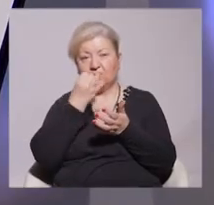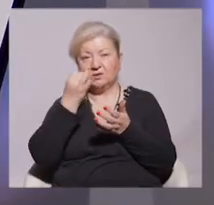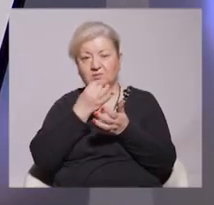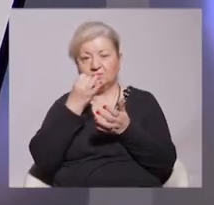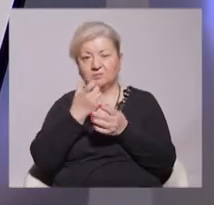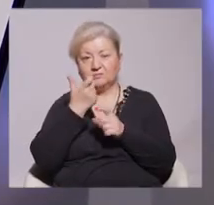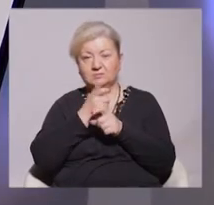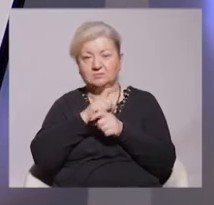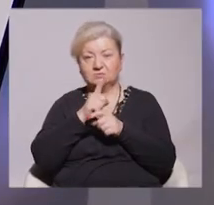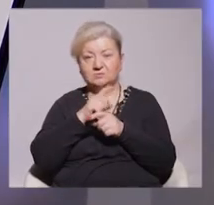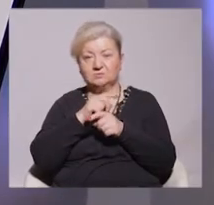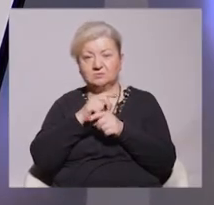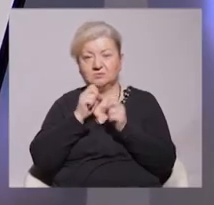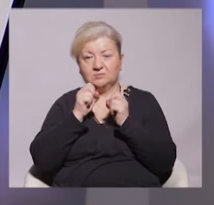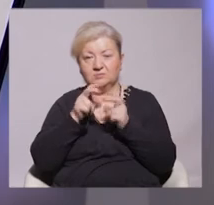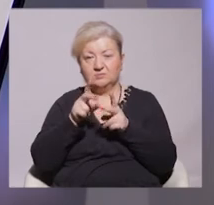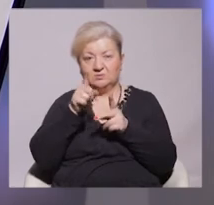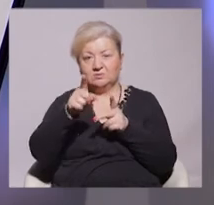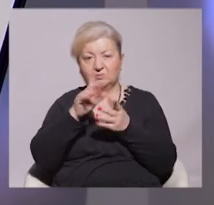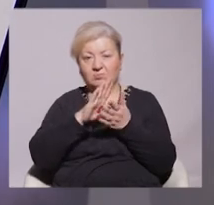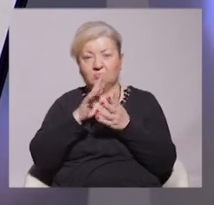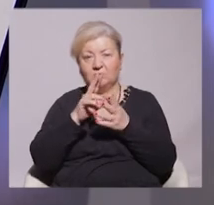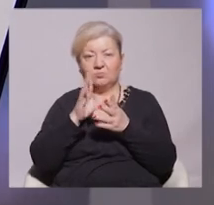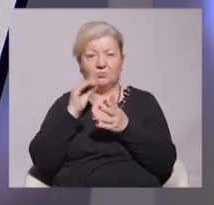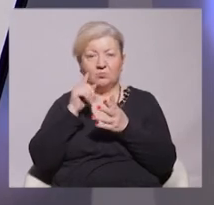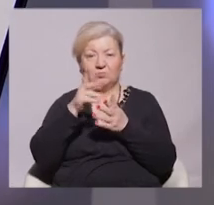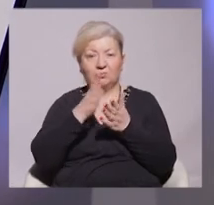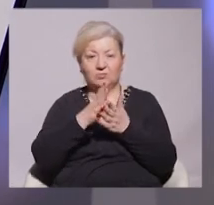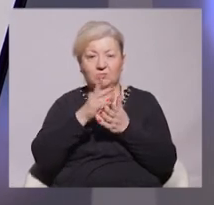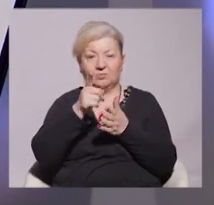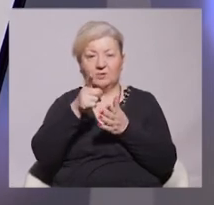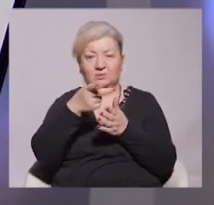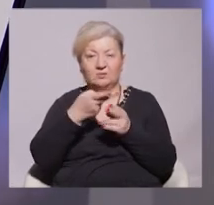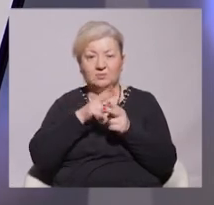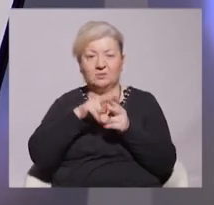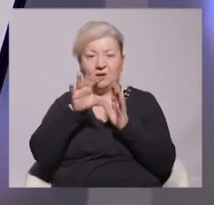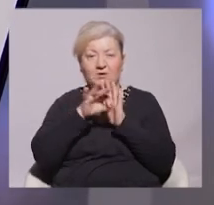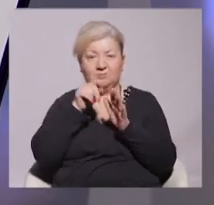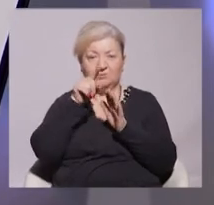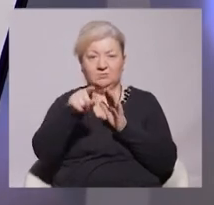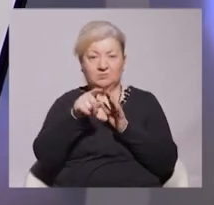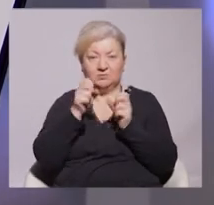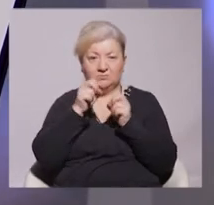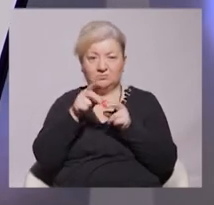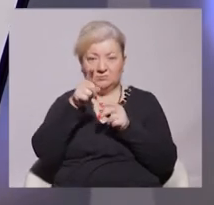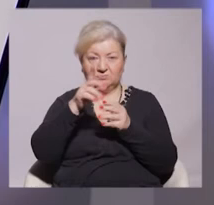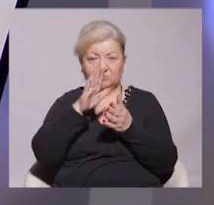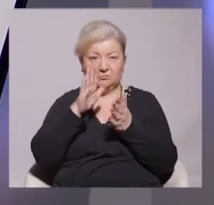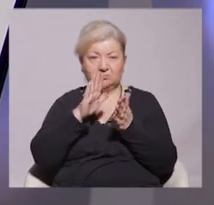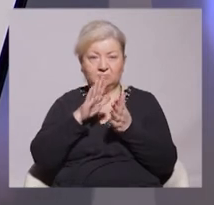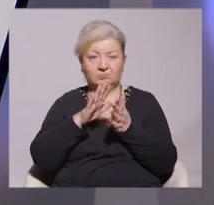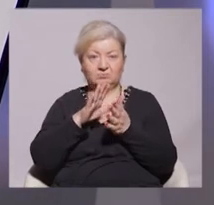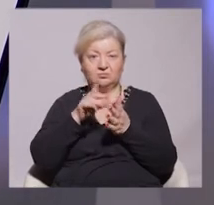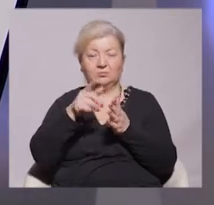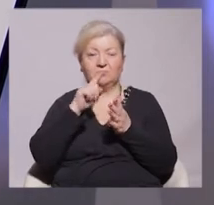ყველაზე სარისკო ასე ვთქვათ მომენტი, როგორც ხვდებით, არის აი აქ. ამიტომ აი აქ ავირჩიოთ პირველი